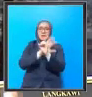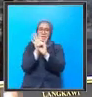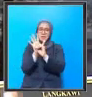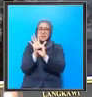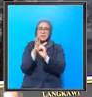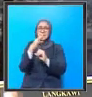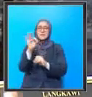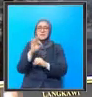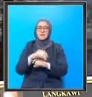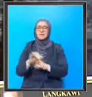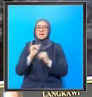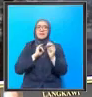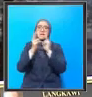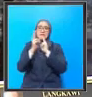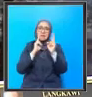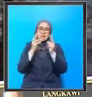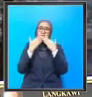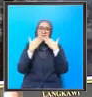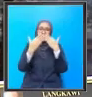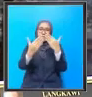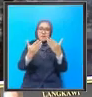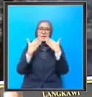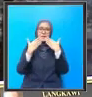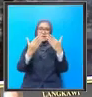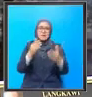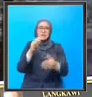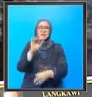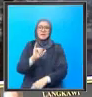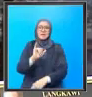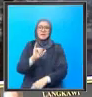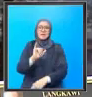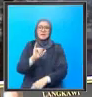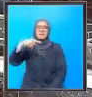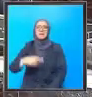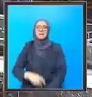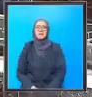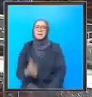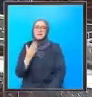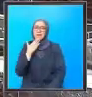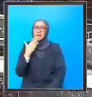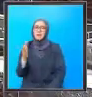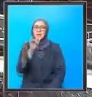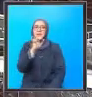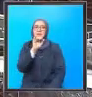19 saya ucapin Makasih banyak sih Yang